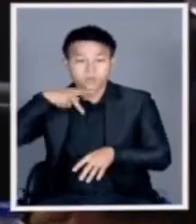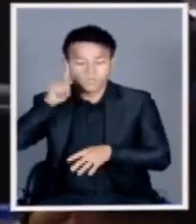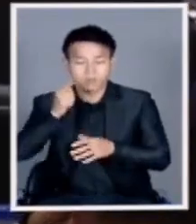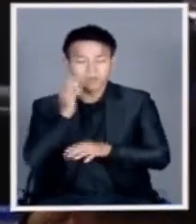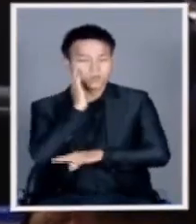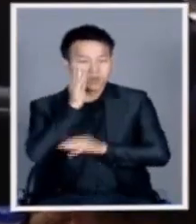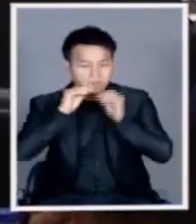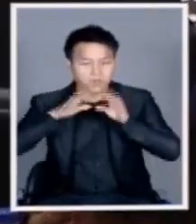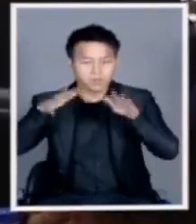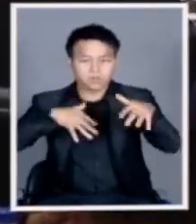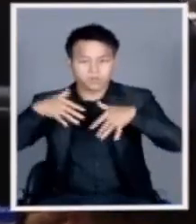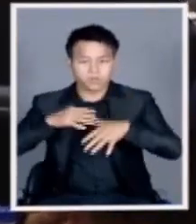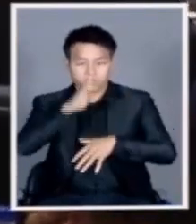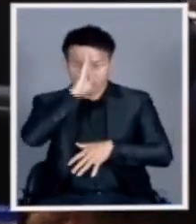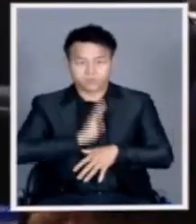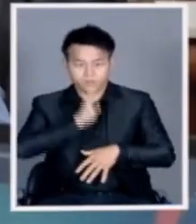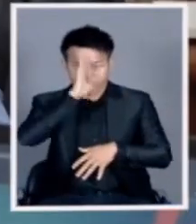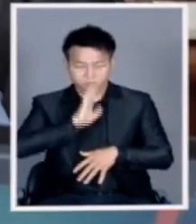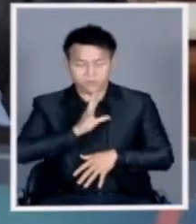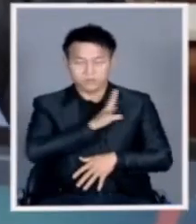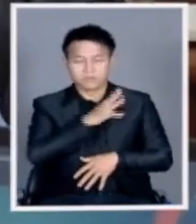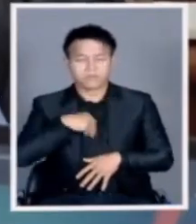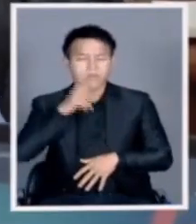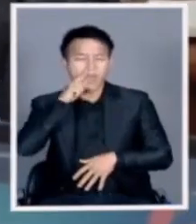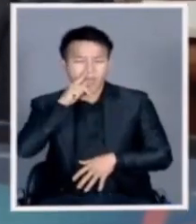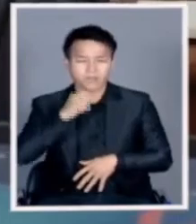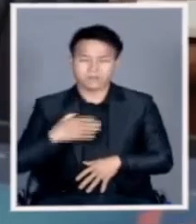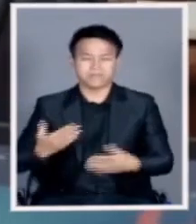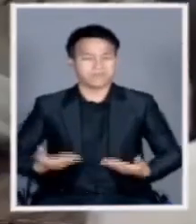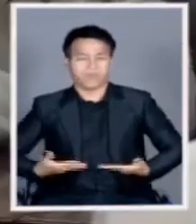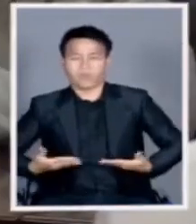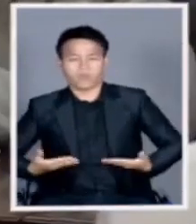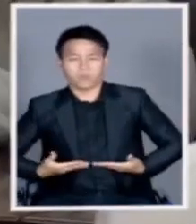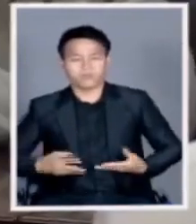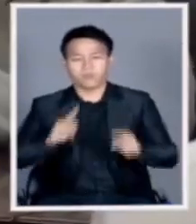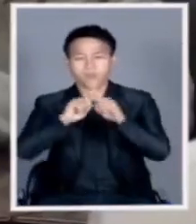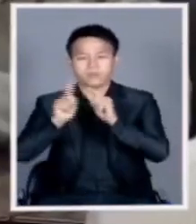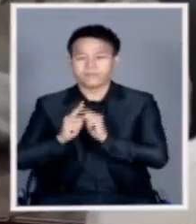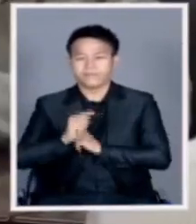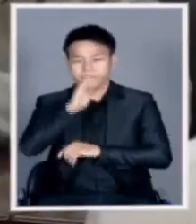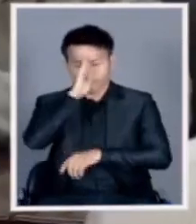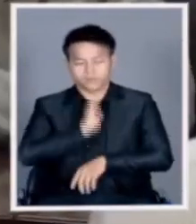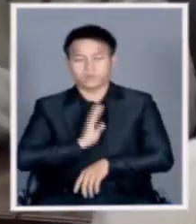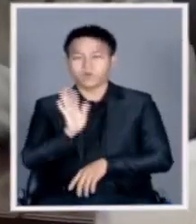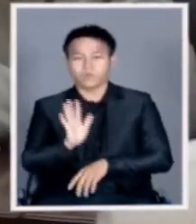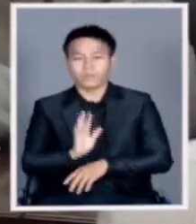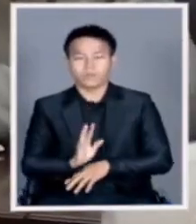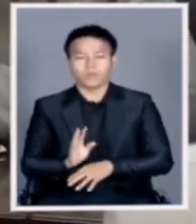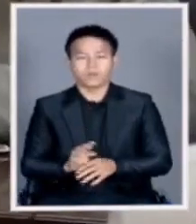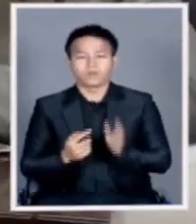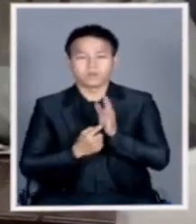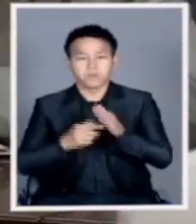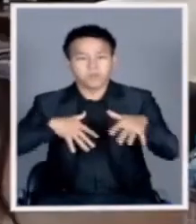ดข่าวที่ใช้การเสียดสีและตลกเพื่อวิพากษ์วิจารณ์และสะท้อนถึงปัญหาใดหนึ่งซึ่งบางครั้งสามารถเข้าใจผิดเป็นข่